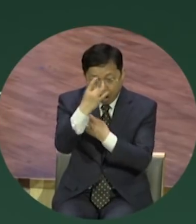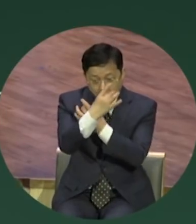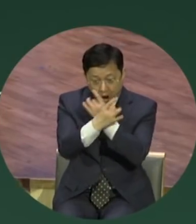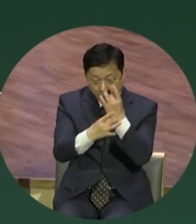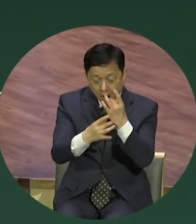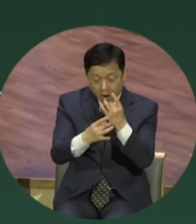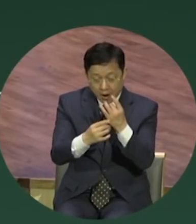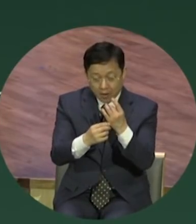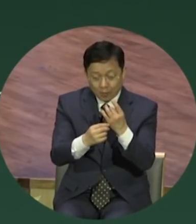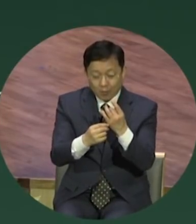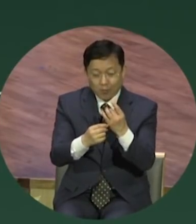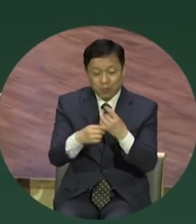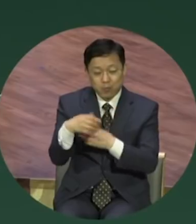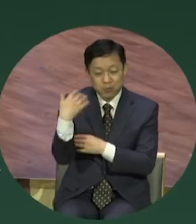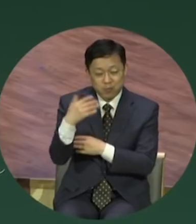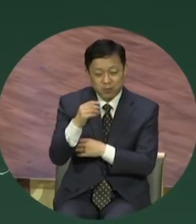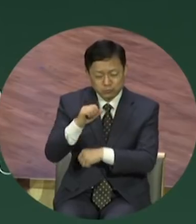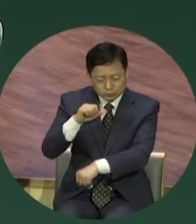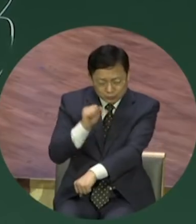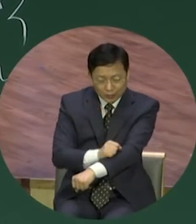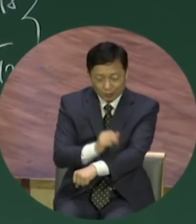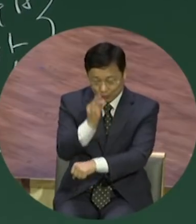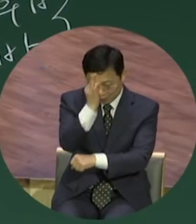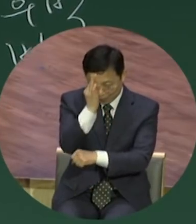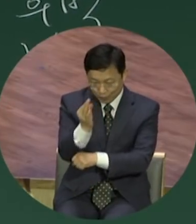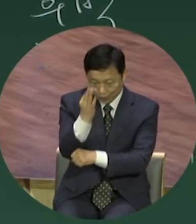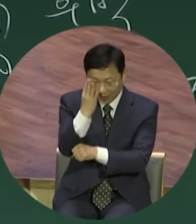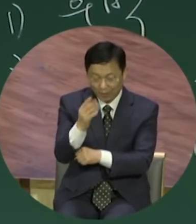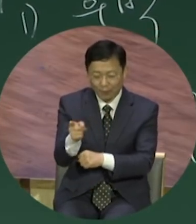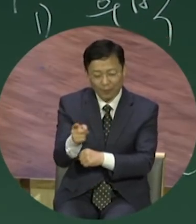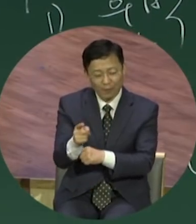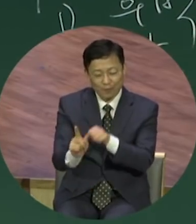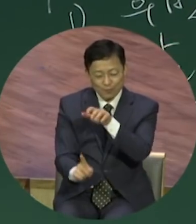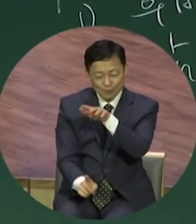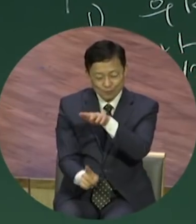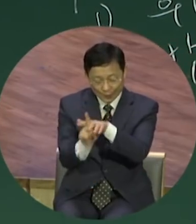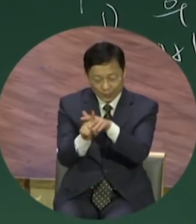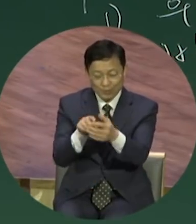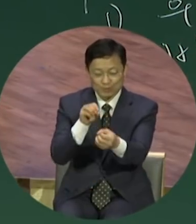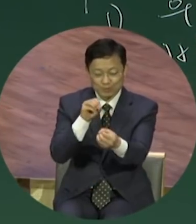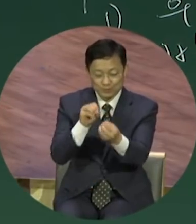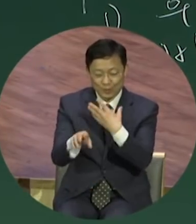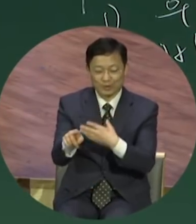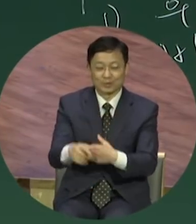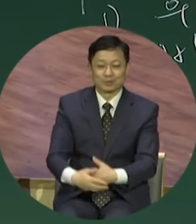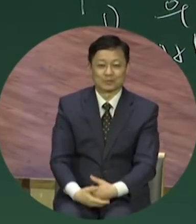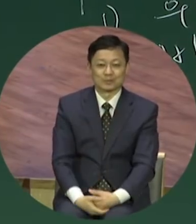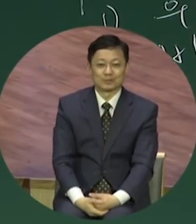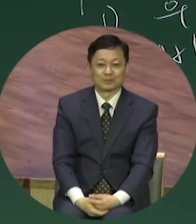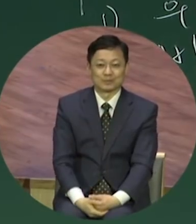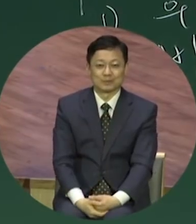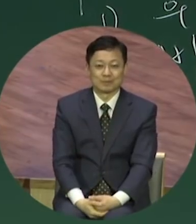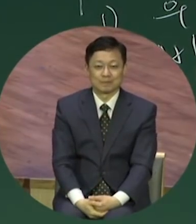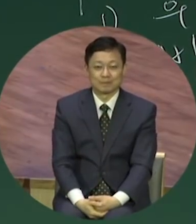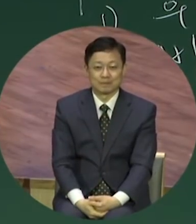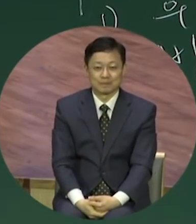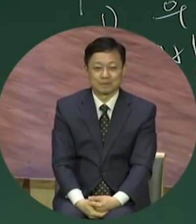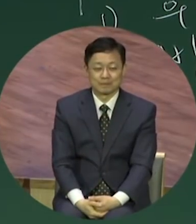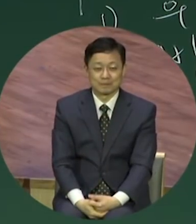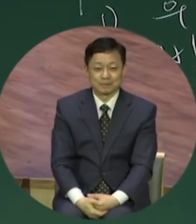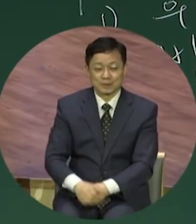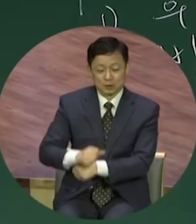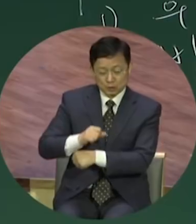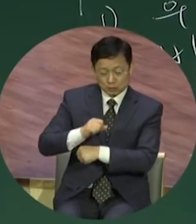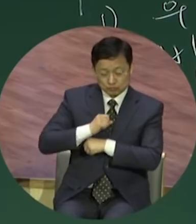give praise, I thought he's a very good singer. But today when I heard him, I thought he's a professional. 여러분 우리 군사역자 여러분들은 꼭 명심해야